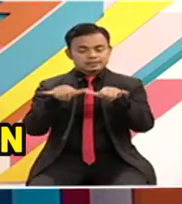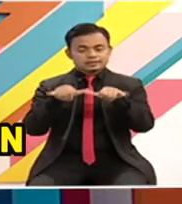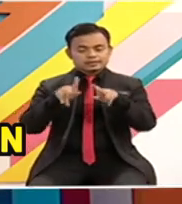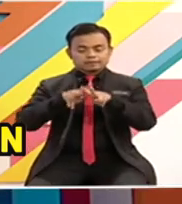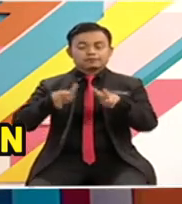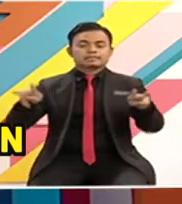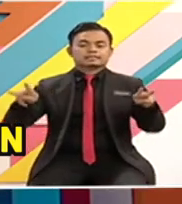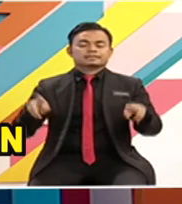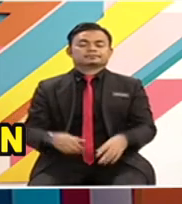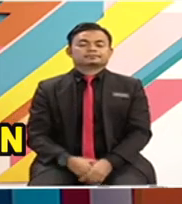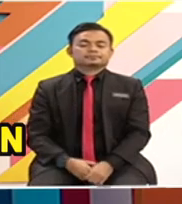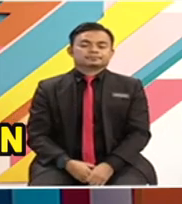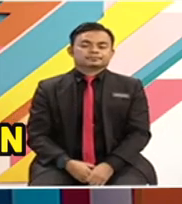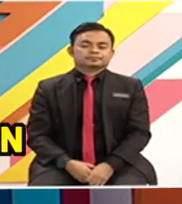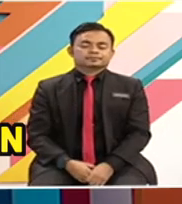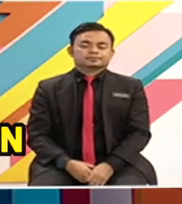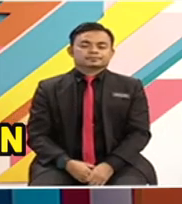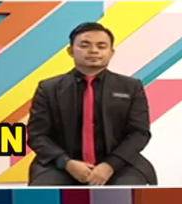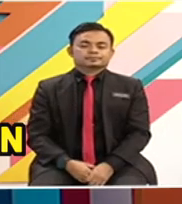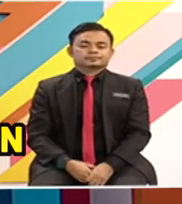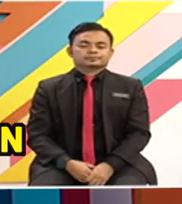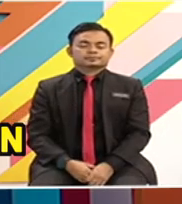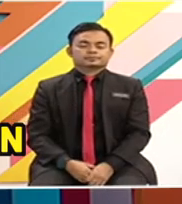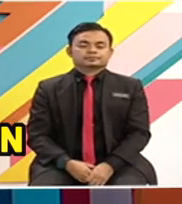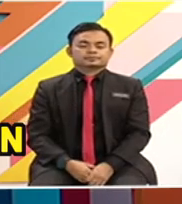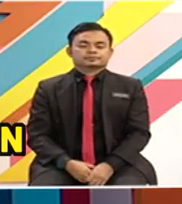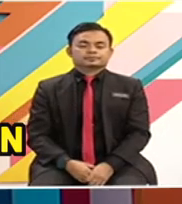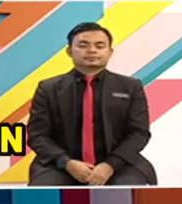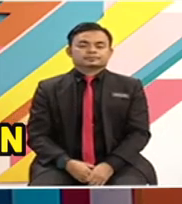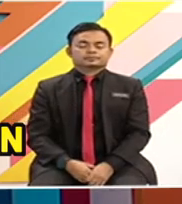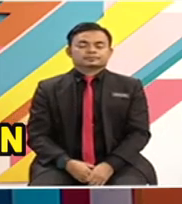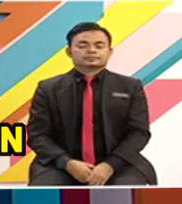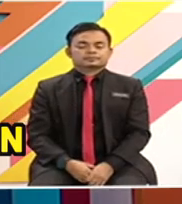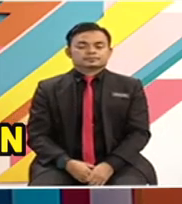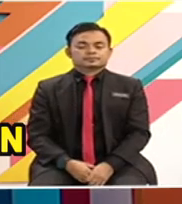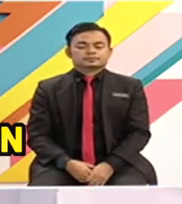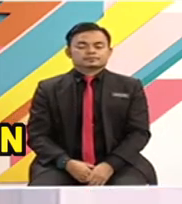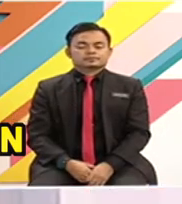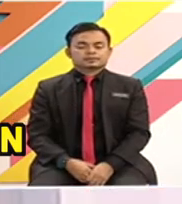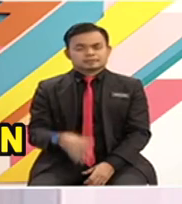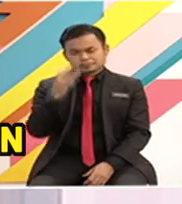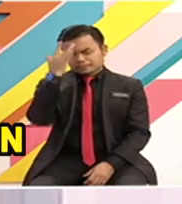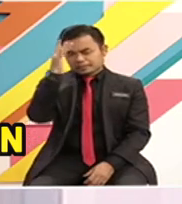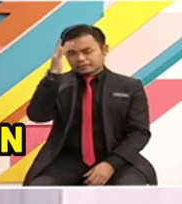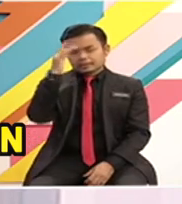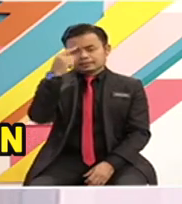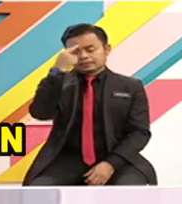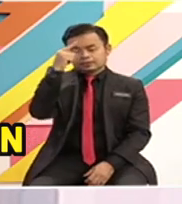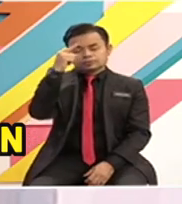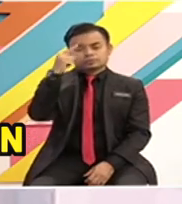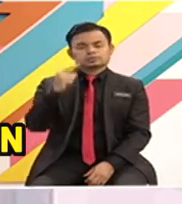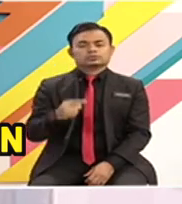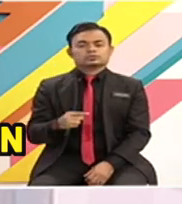ataupun kanvas kecil kita letak Gunung cawan besar warna tuh kita kena pandai agak Cepatlah Oke jenggotnya